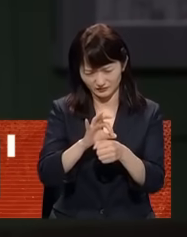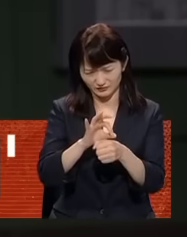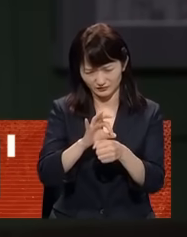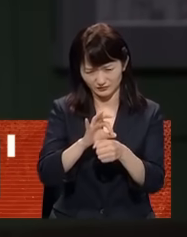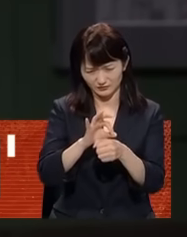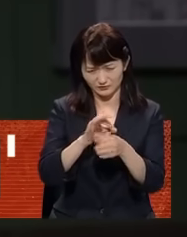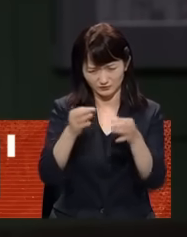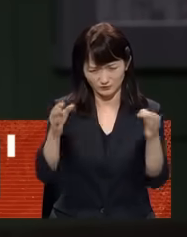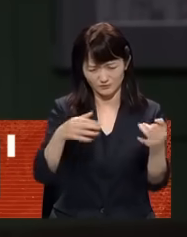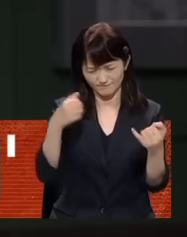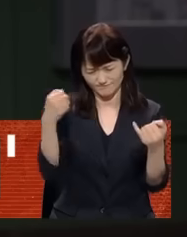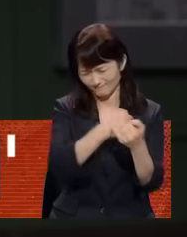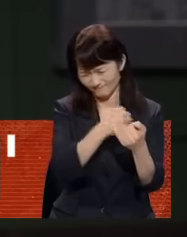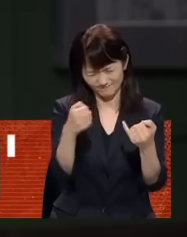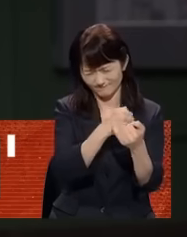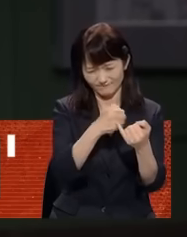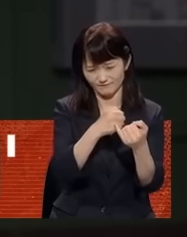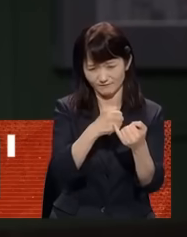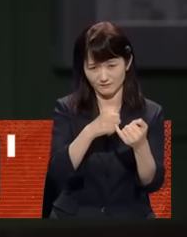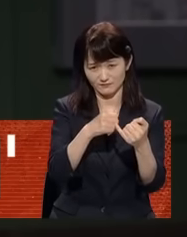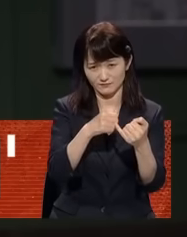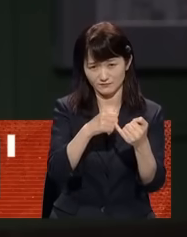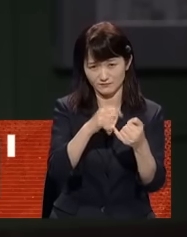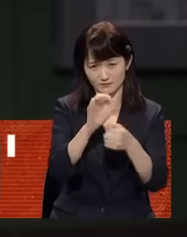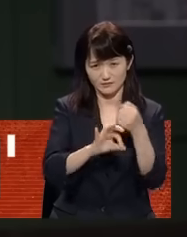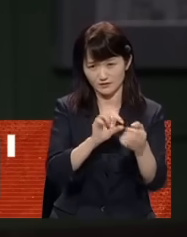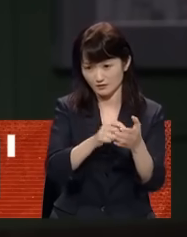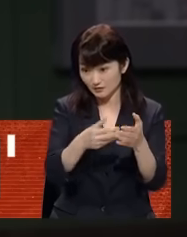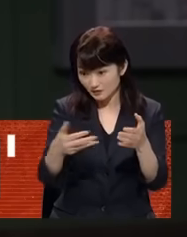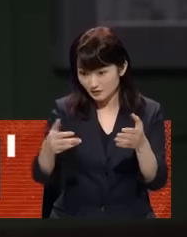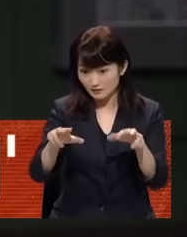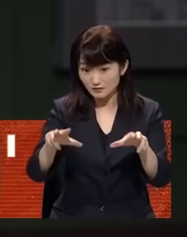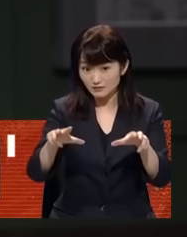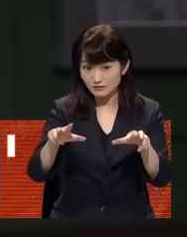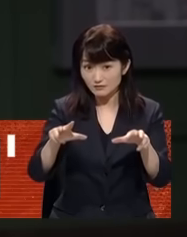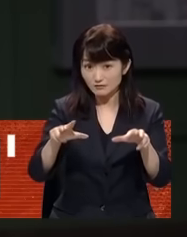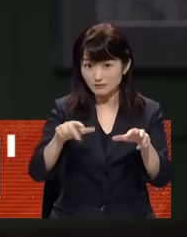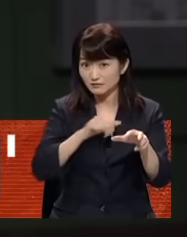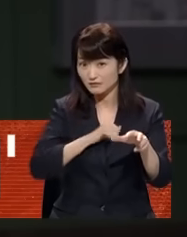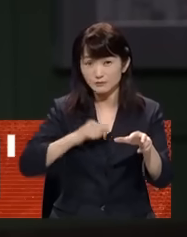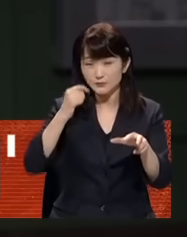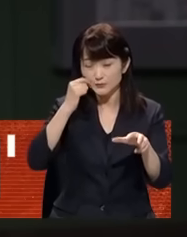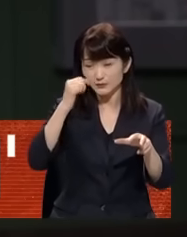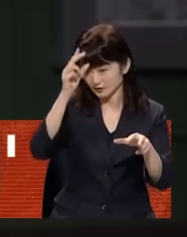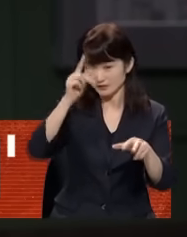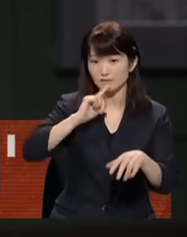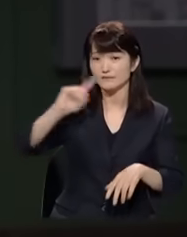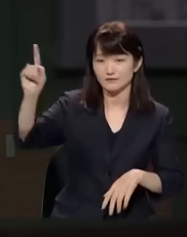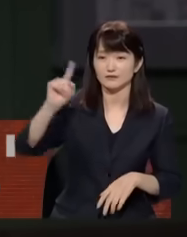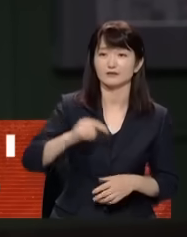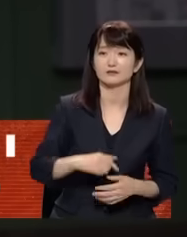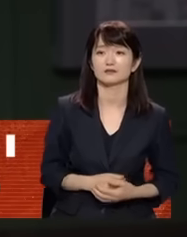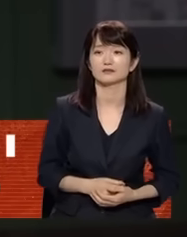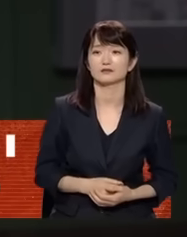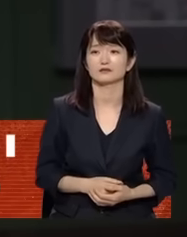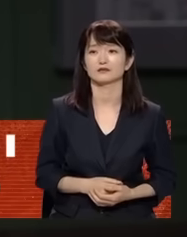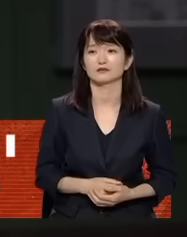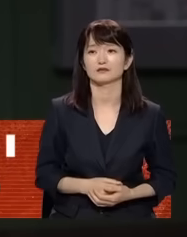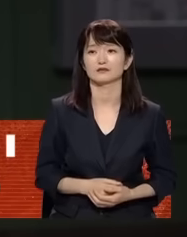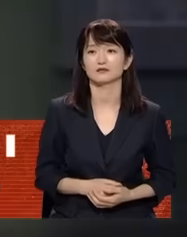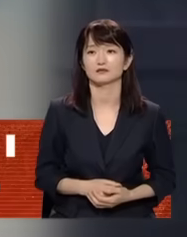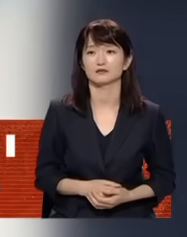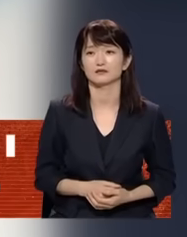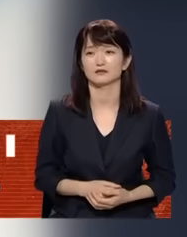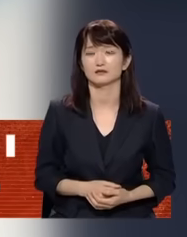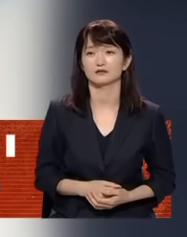이제는 정말 참을 수가 없겠다 싶어서 처음으로 경찰에 신고를 했다고 합니다 10년이 넘어서야 첫 신고를 했는데